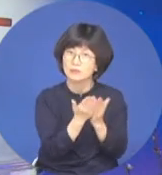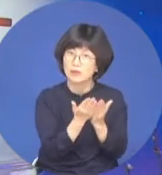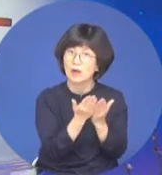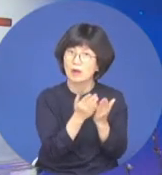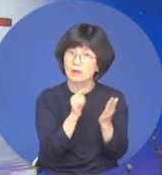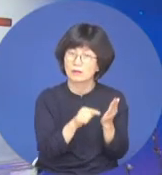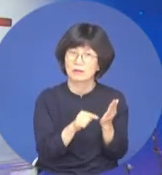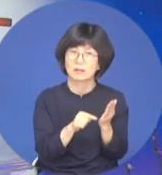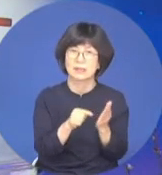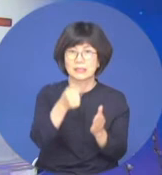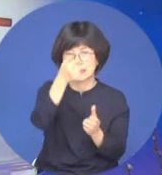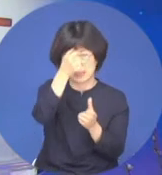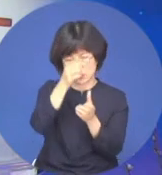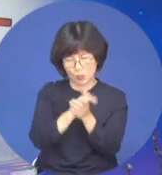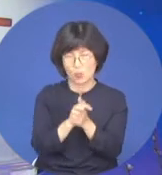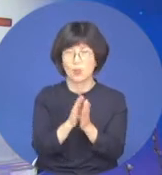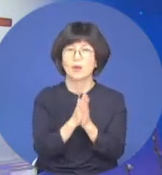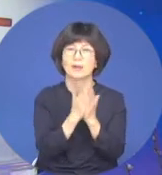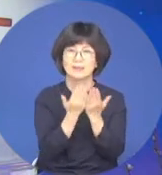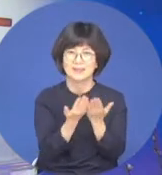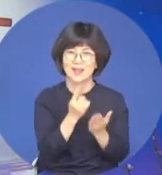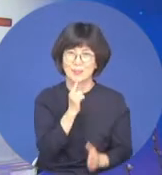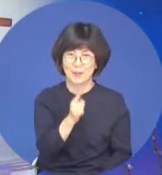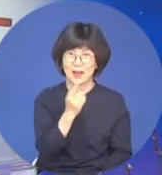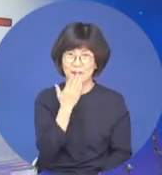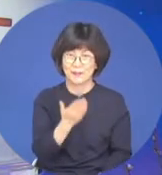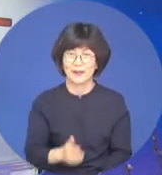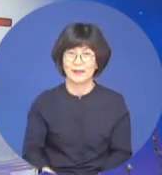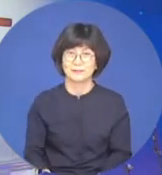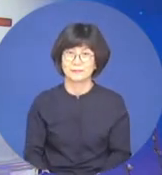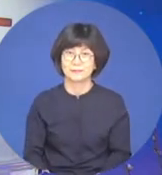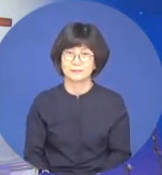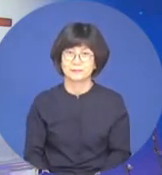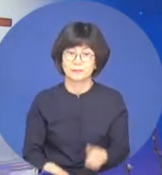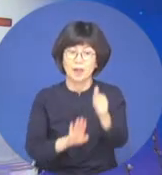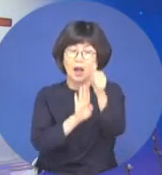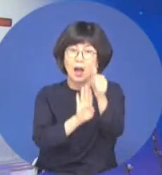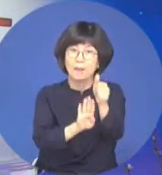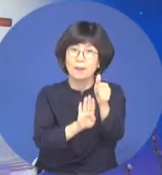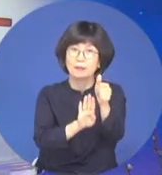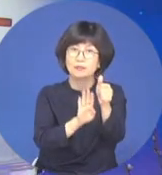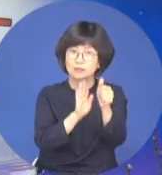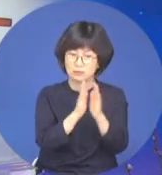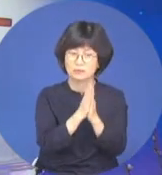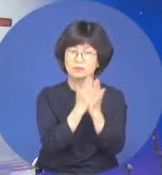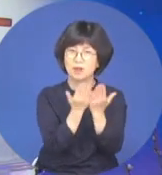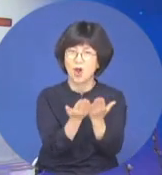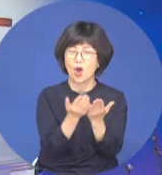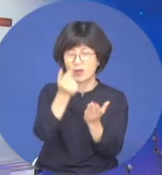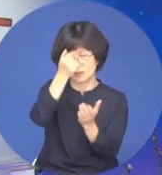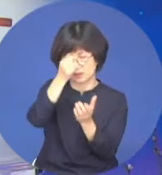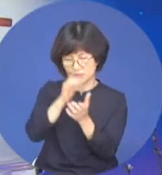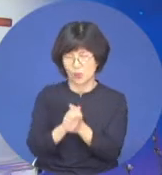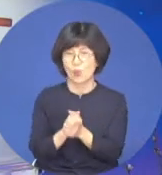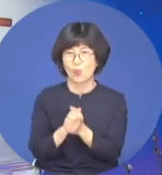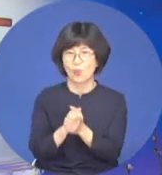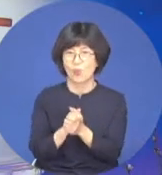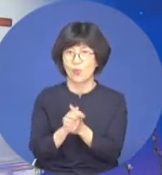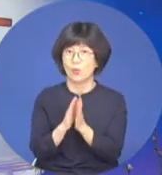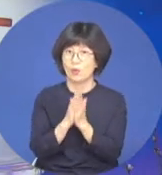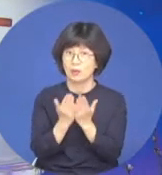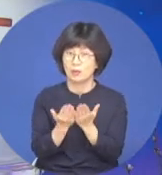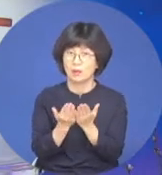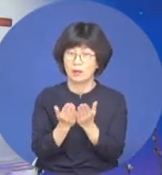한마디로 기도의 책이다 이렇게 볼 수 있어요. 기도의 책이다, 하박국의 기도서다 이렇게 볼 수가 있습니다. 하박국은요 세 장으로 되어